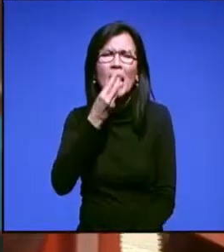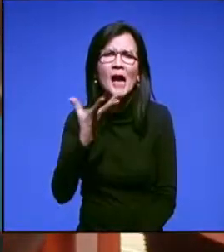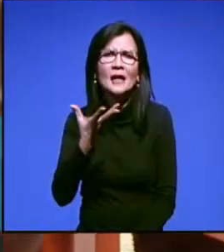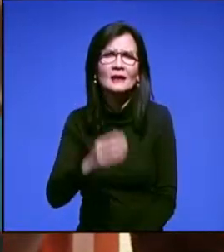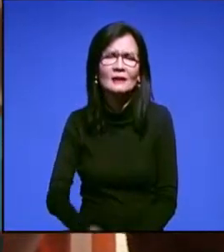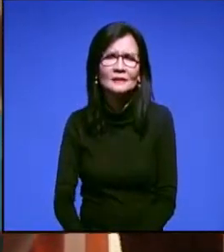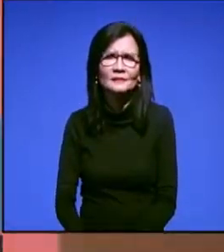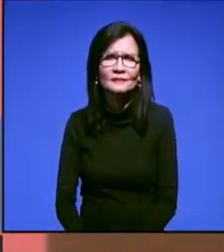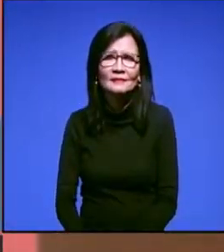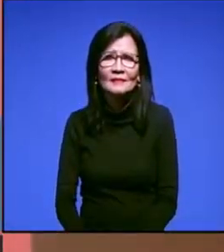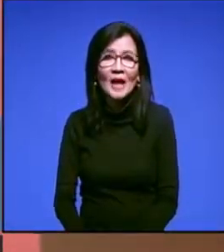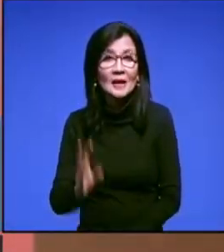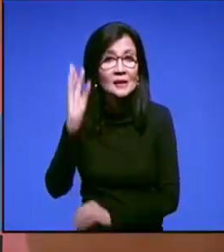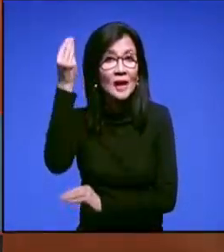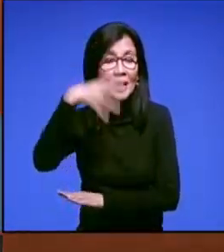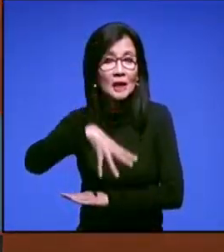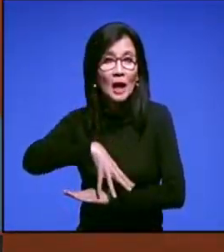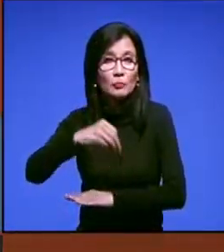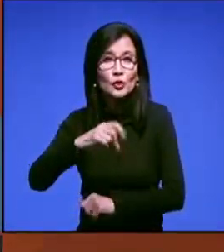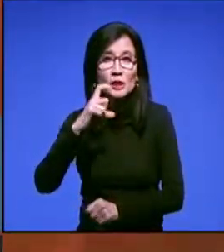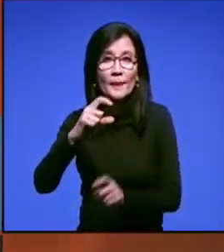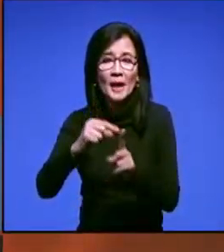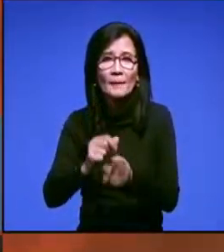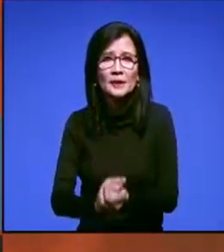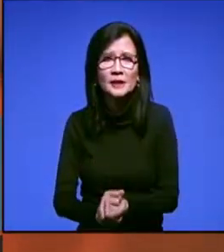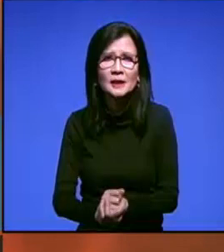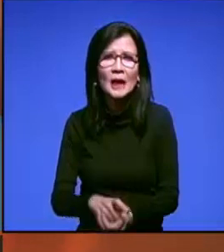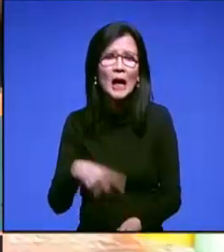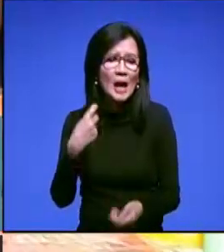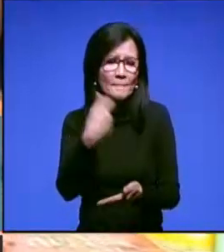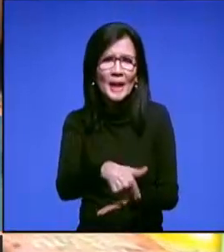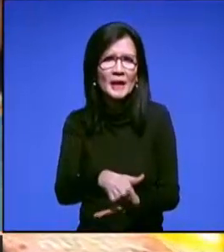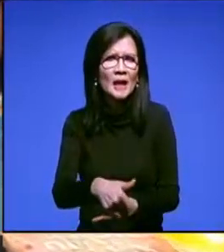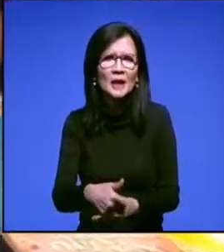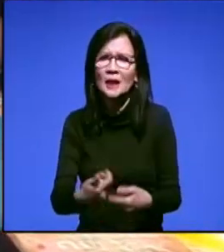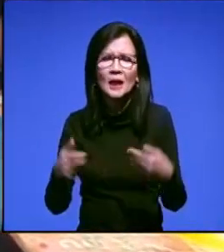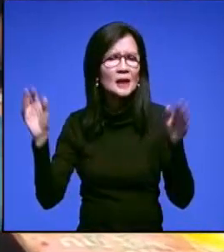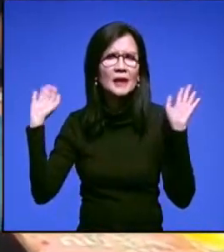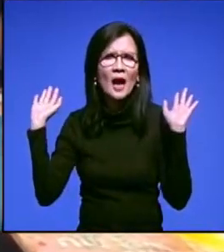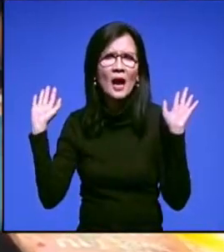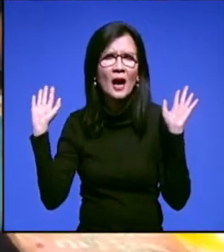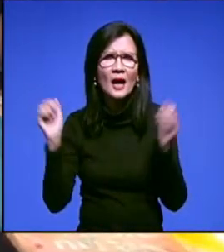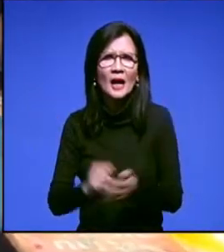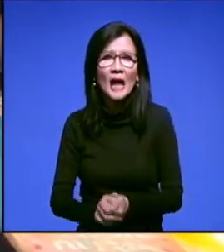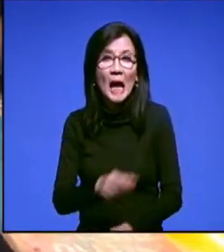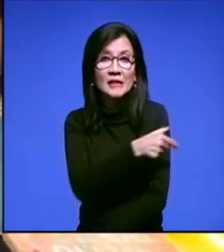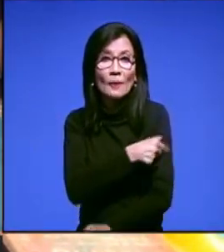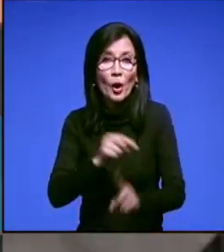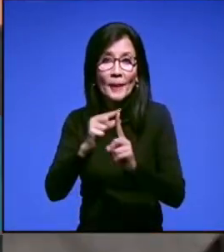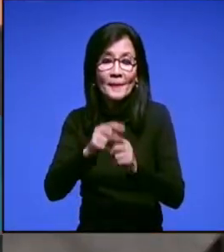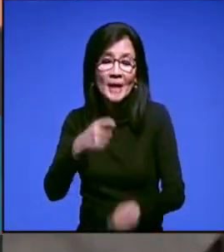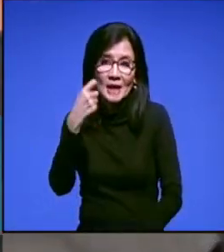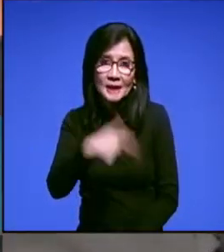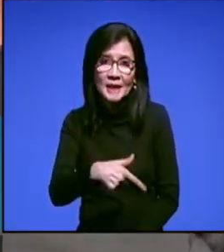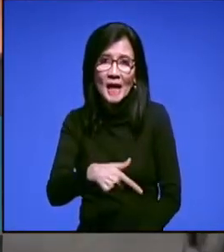Di Kecamatan Cempaka Putih, pemilik warung makan umumnya tidak mampu membayar sanksi denda. Sebagai gantinya, Satpol PP menerapkan denda